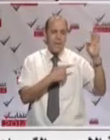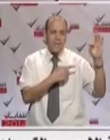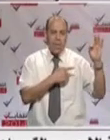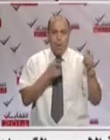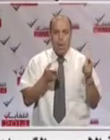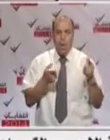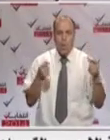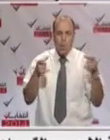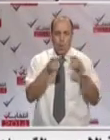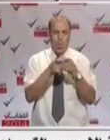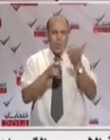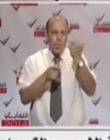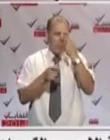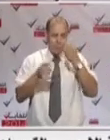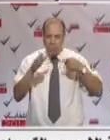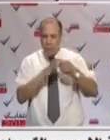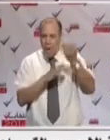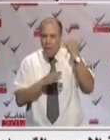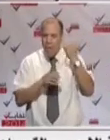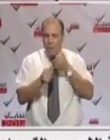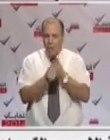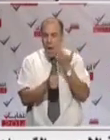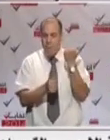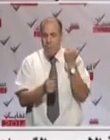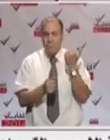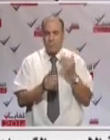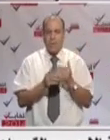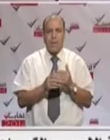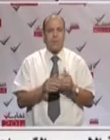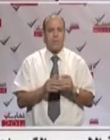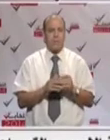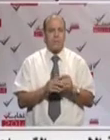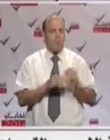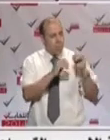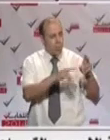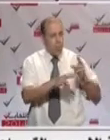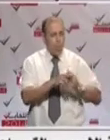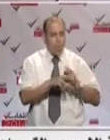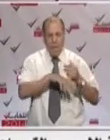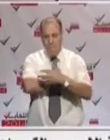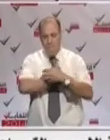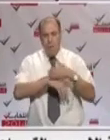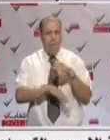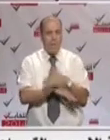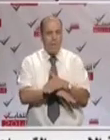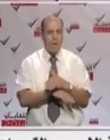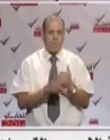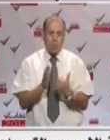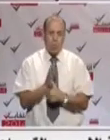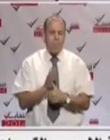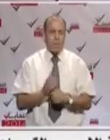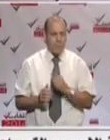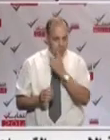خلال هذا الدوله الفساد والاستبداد والتبعيه ظلت مهمشه تعاني الفقر والبطاله والاميه